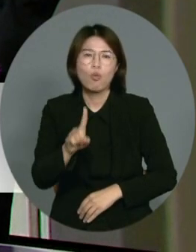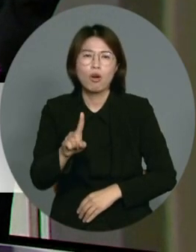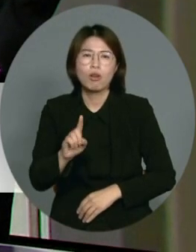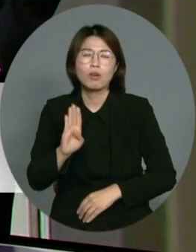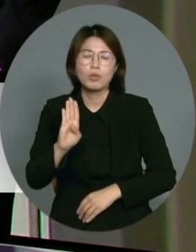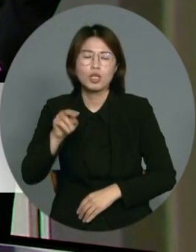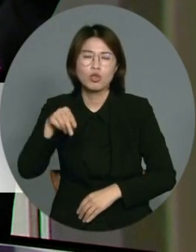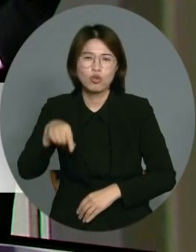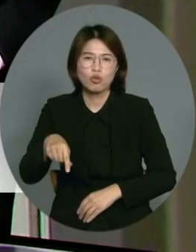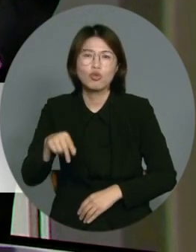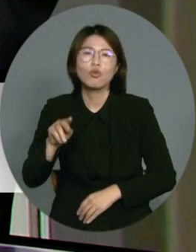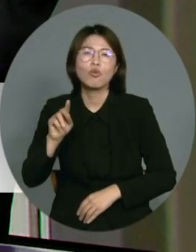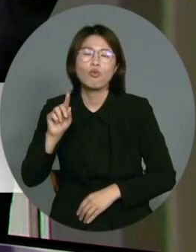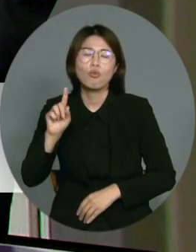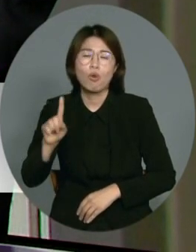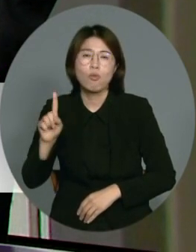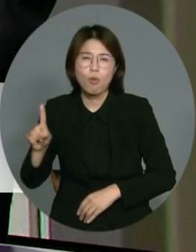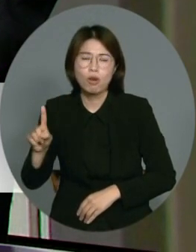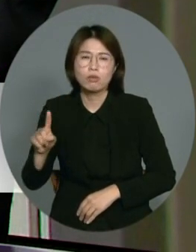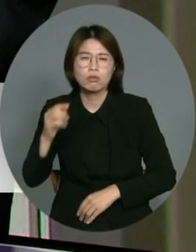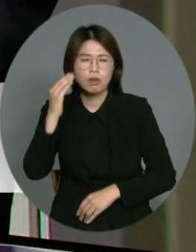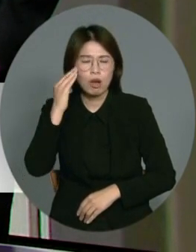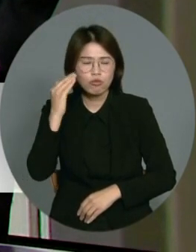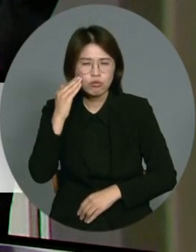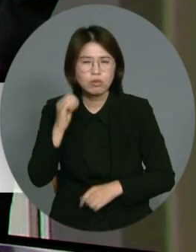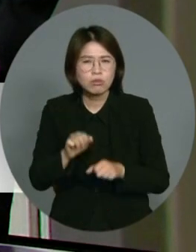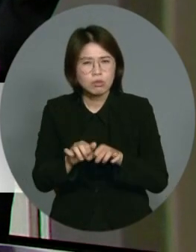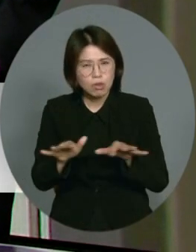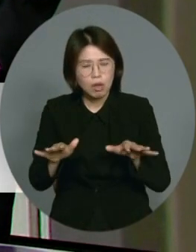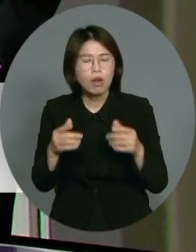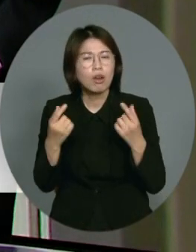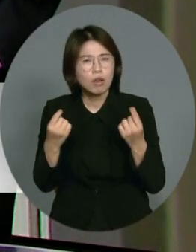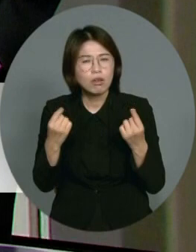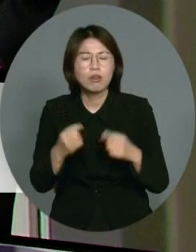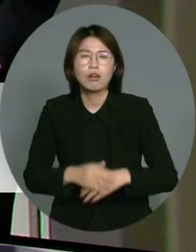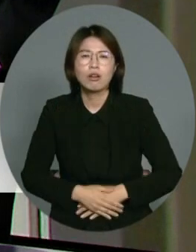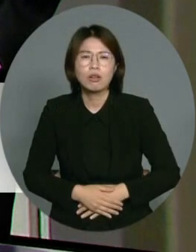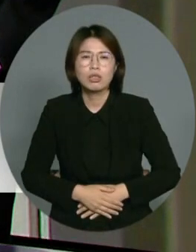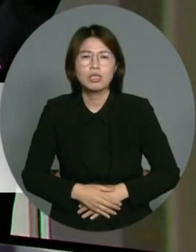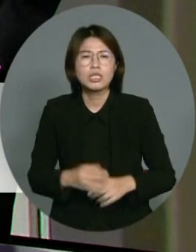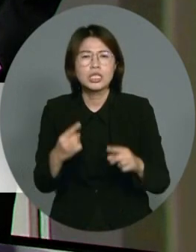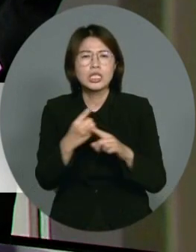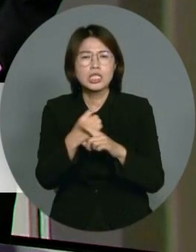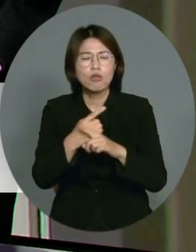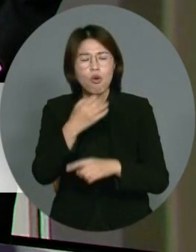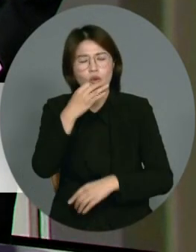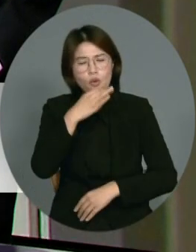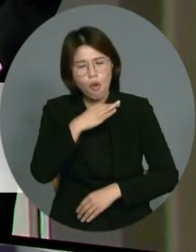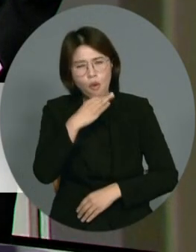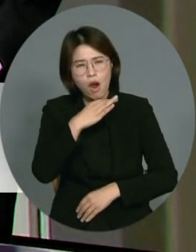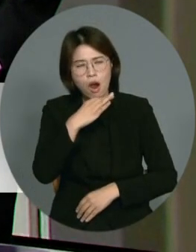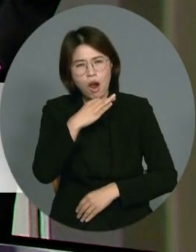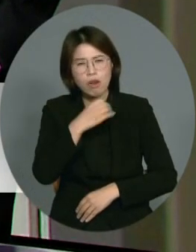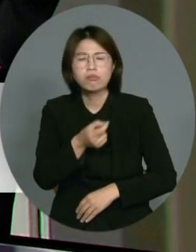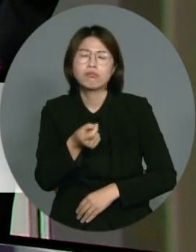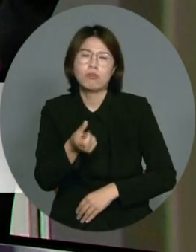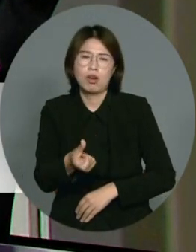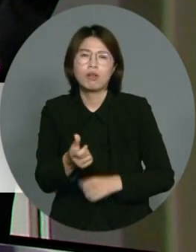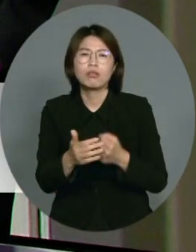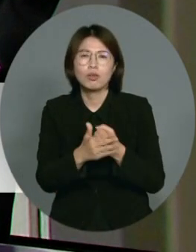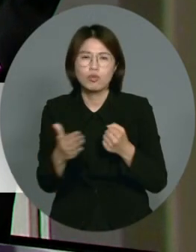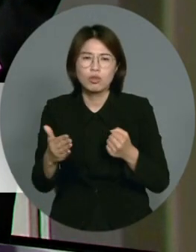bq11이 국내에서도 점차 확산할 조짐입니다이 바이러스는 치료 효과에 대해서 회피 기능을 가진 것으로